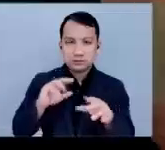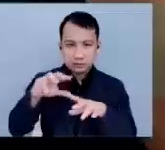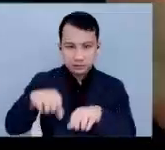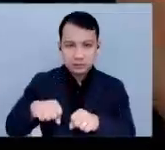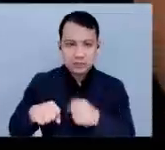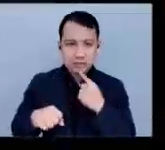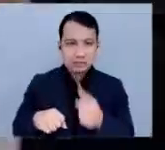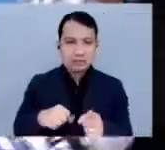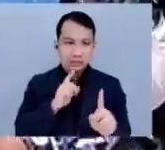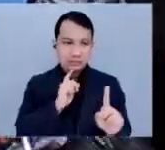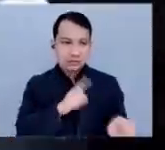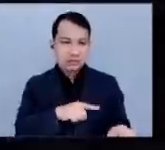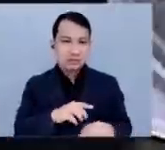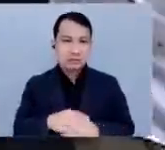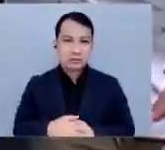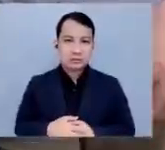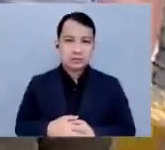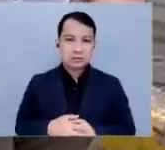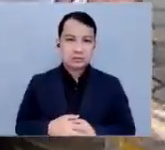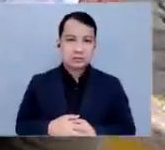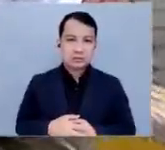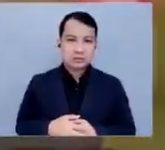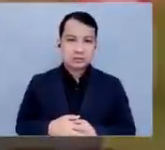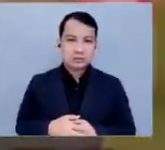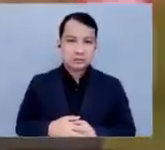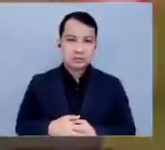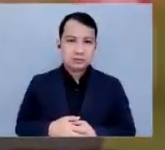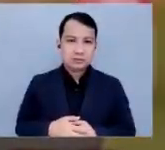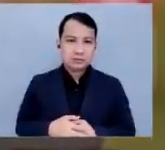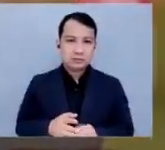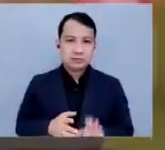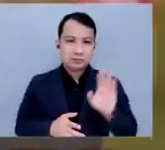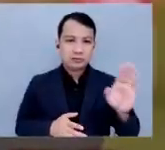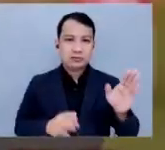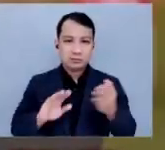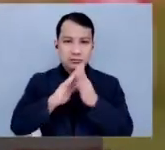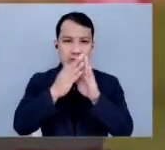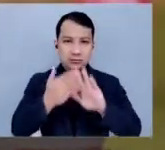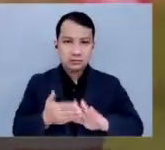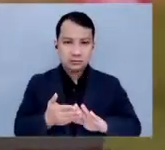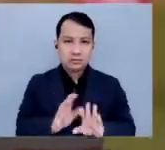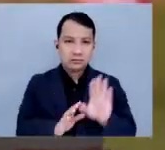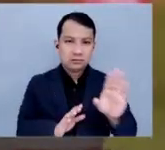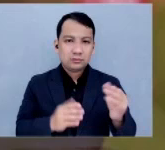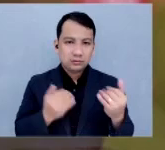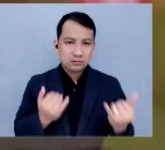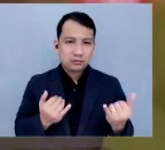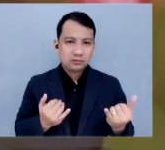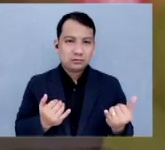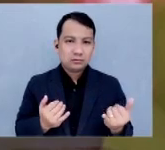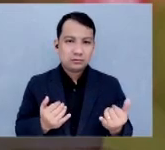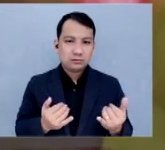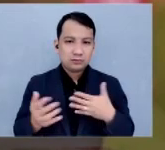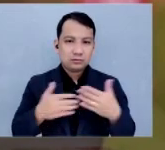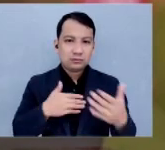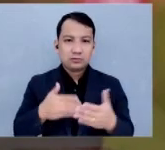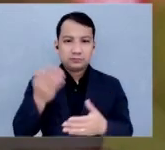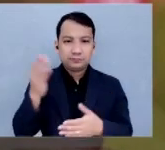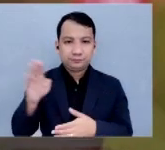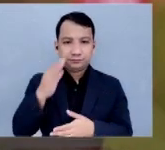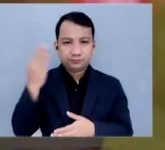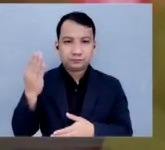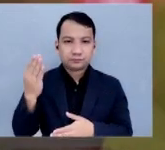ni Duterte. Find your peace where you are now. Huwag kang kumalikot ng away